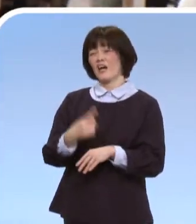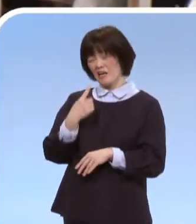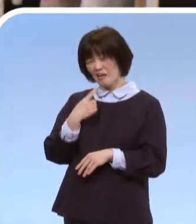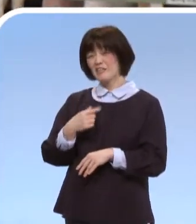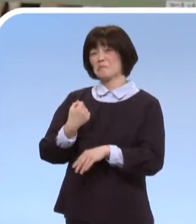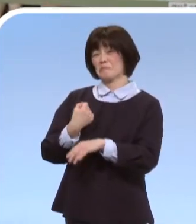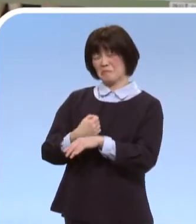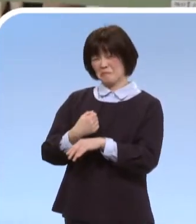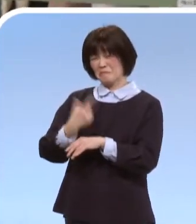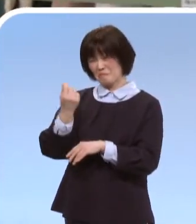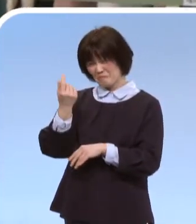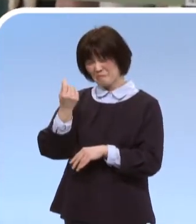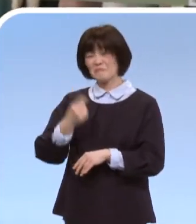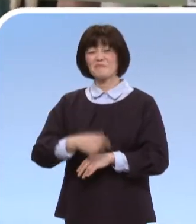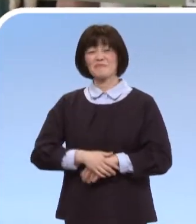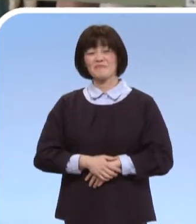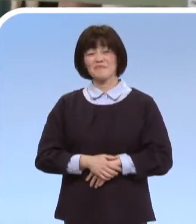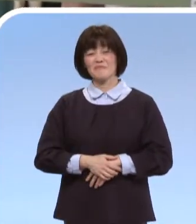大変でした、うん、